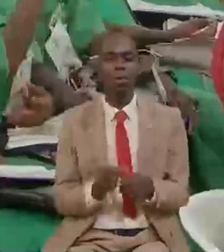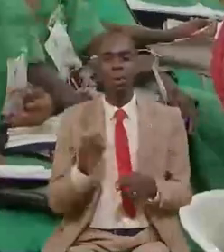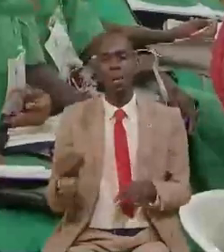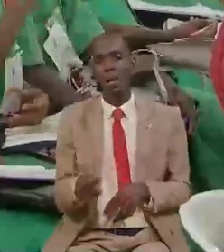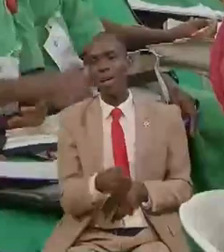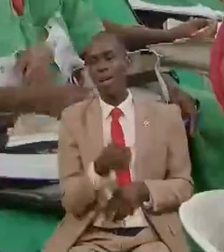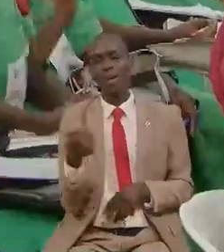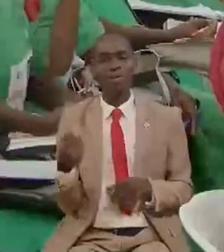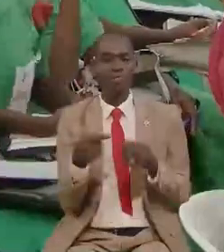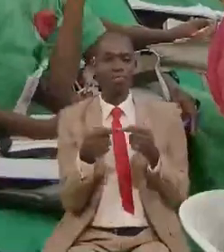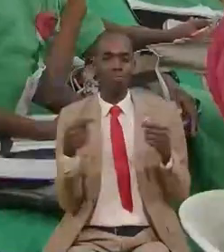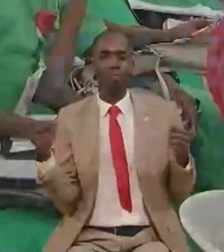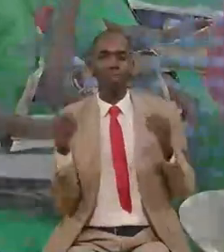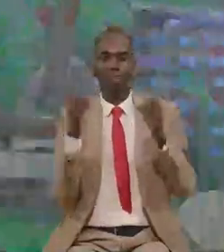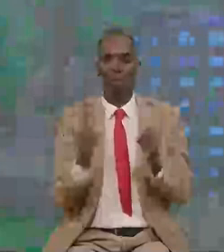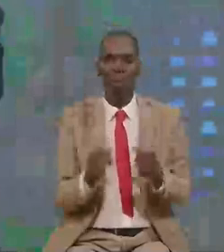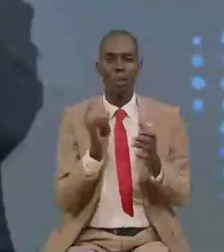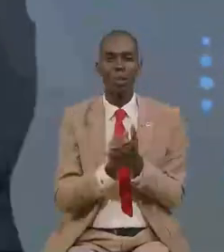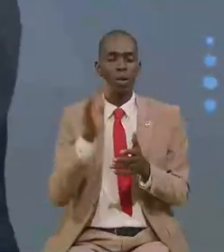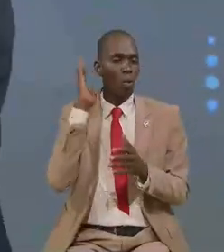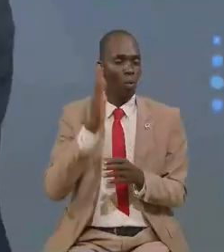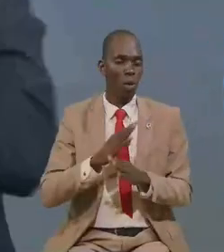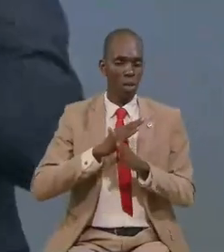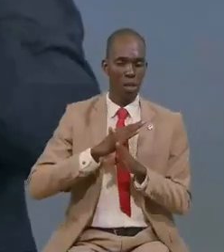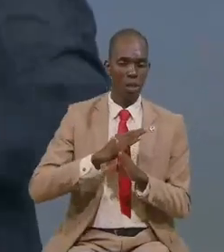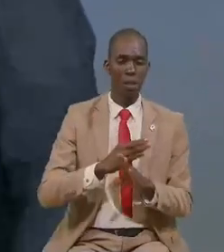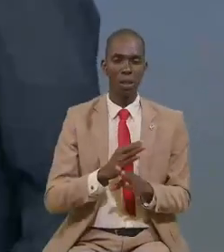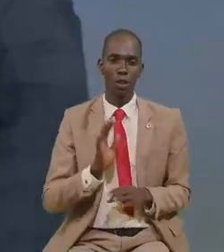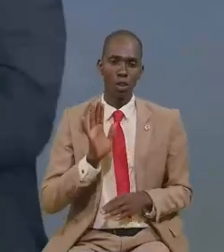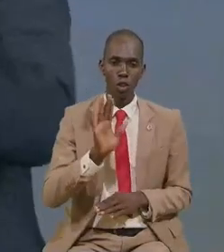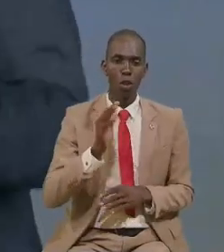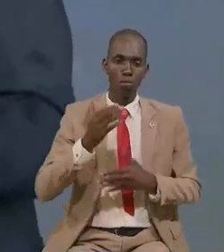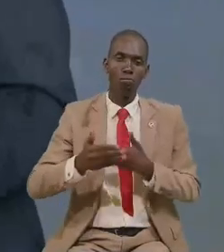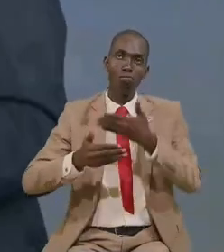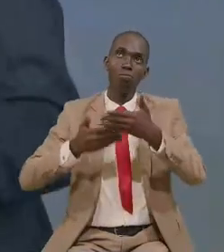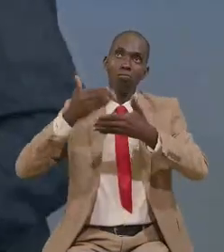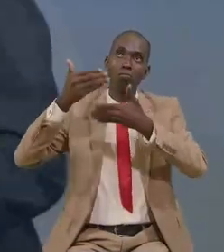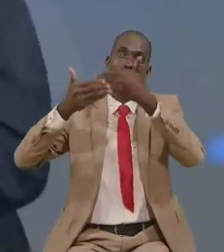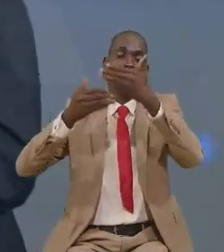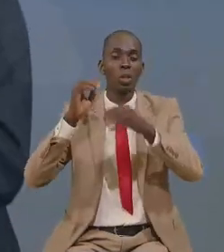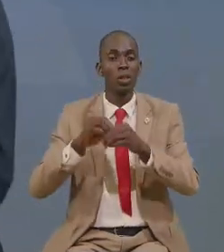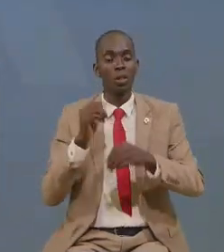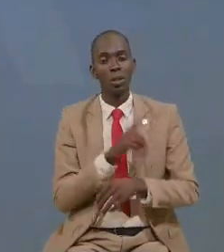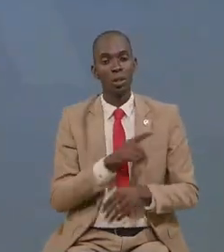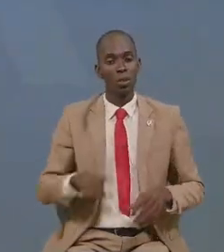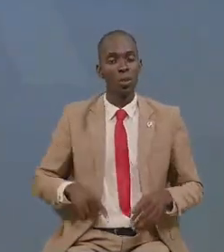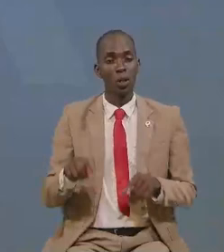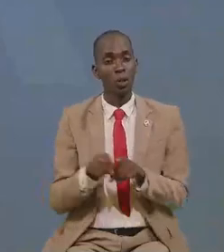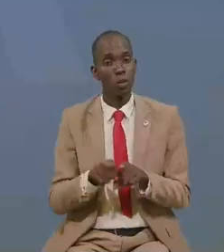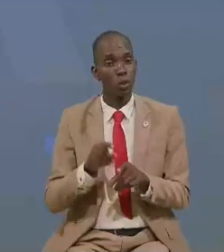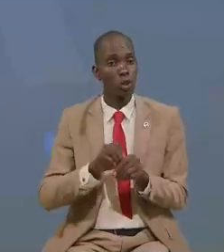Toute puissance contraire qui va empêcher ton progrès dans le Seigneur, progrès dans tes